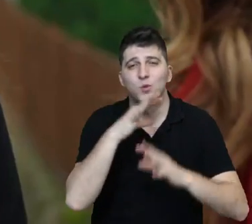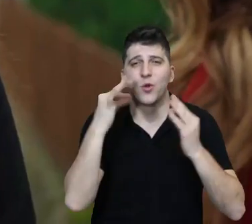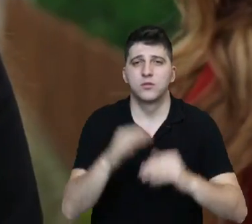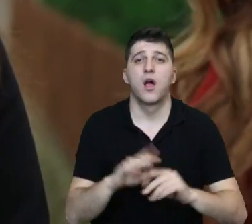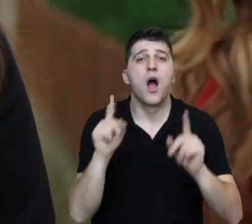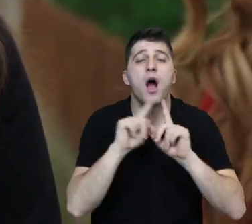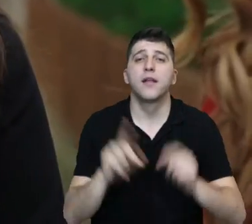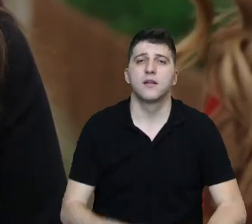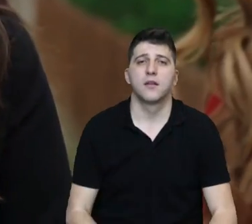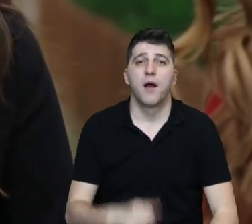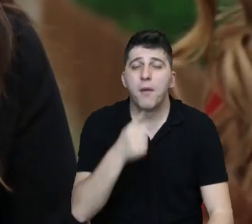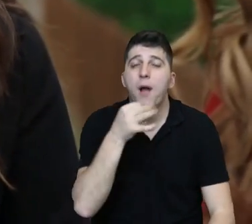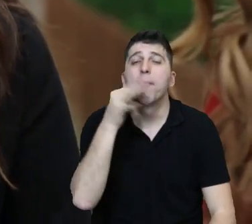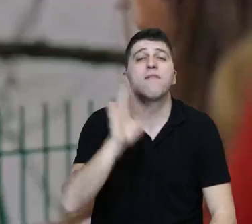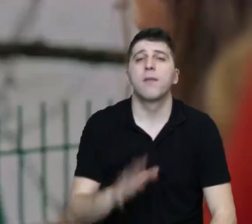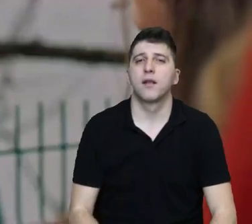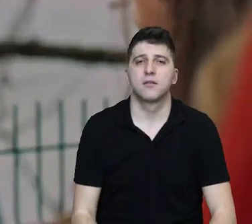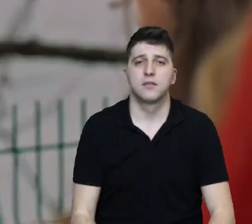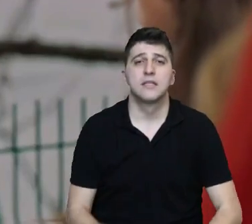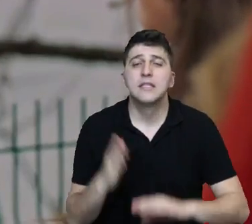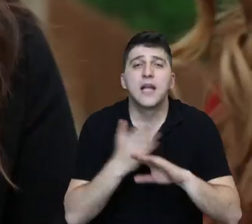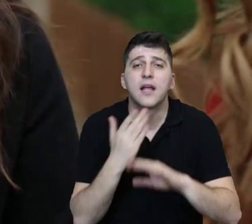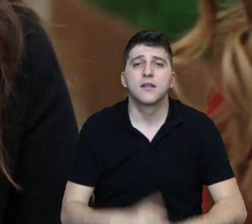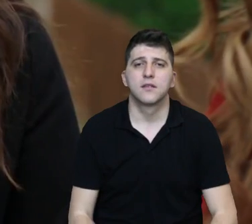Telefonda. Hayır. Babama haber verme. Niye?